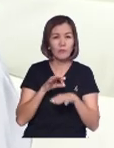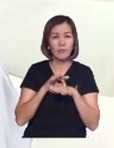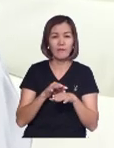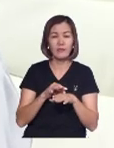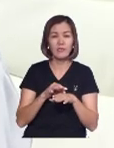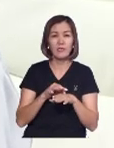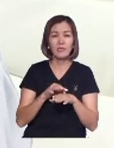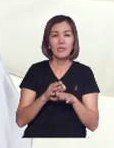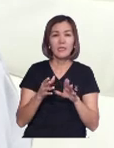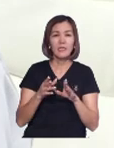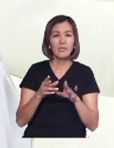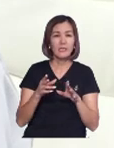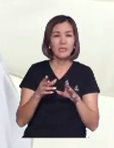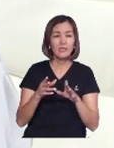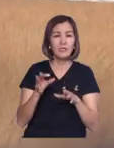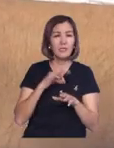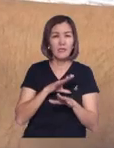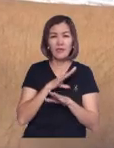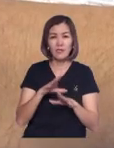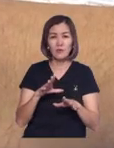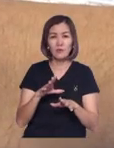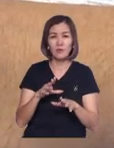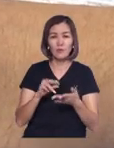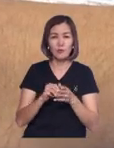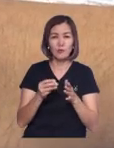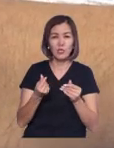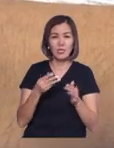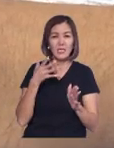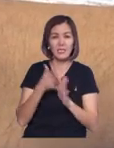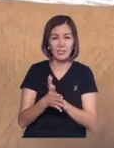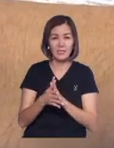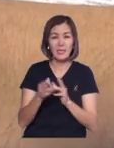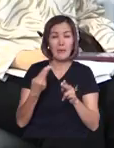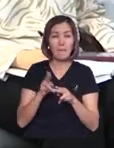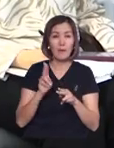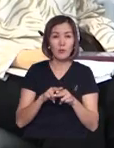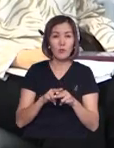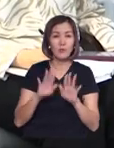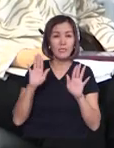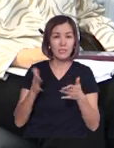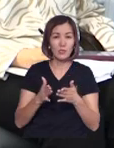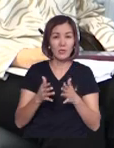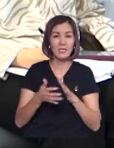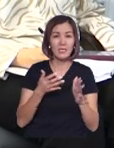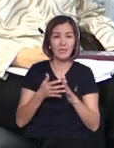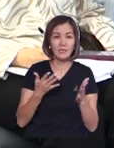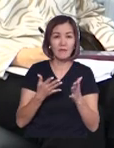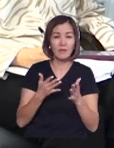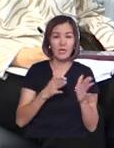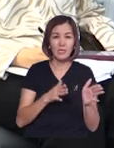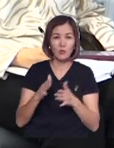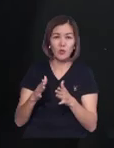и приводит к неэффективному использованию бюджетных средств. Подобная ситуация, как следствие недостаточного